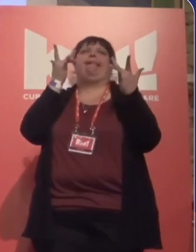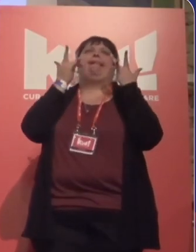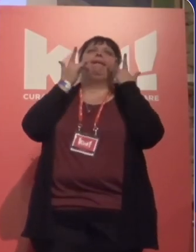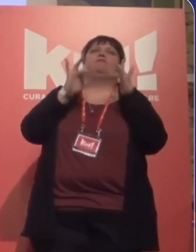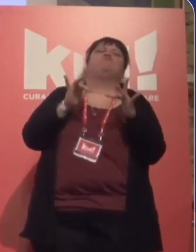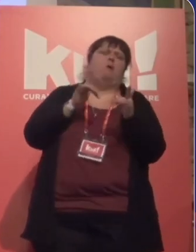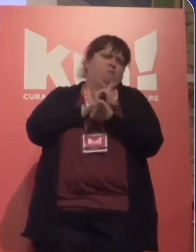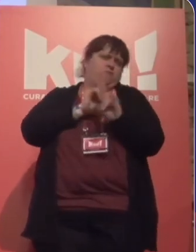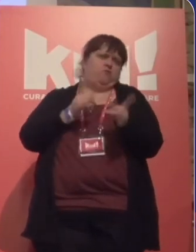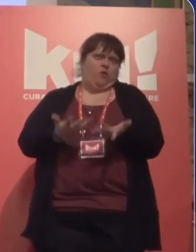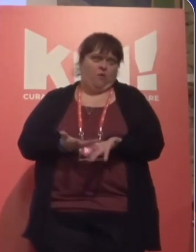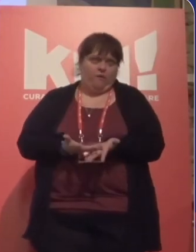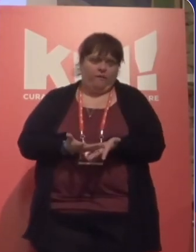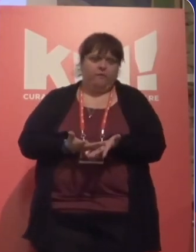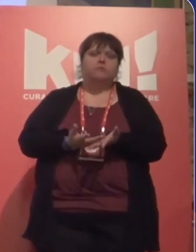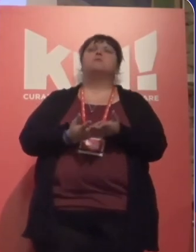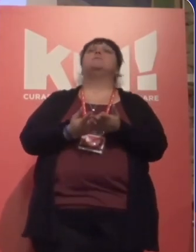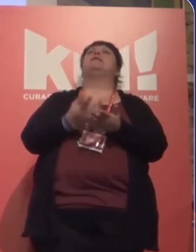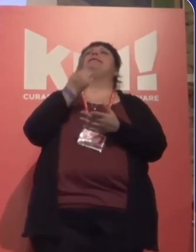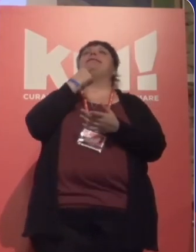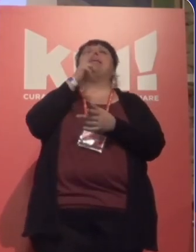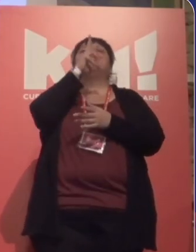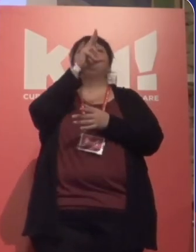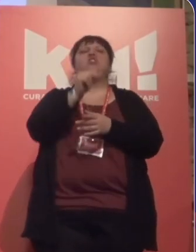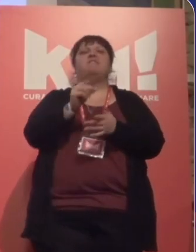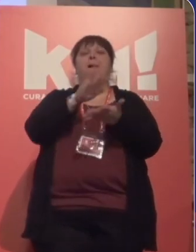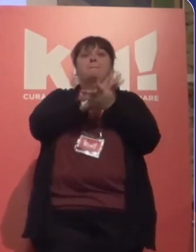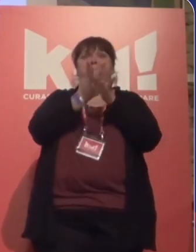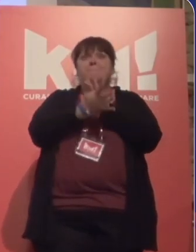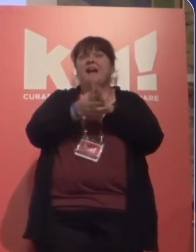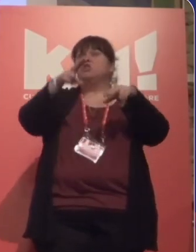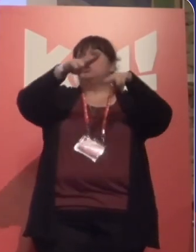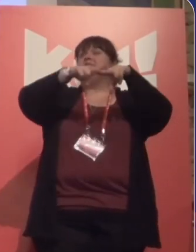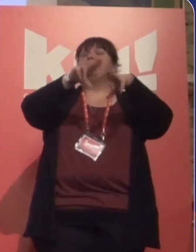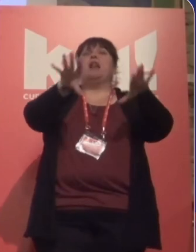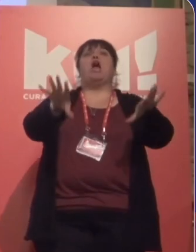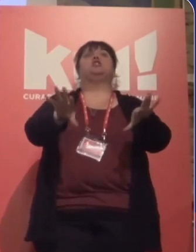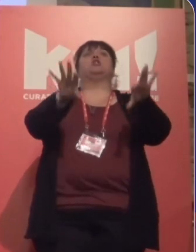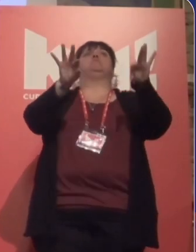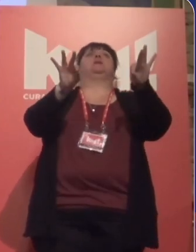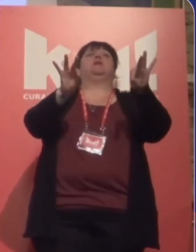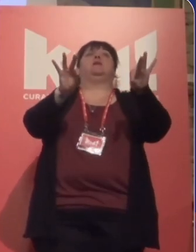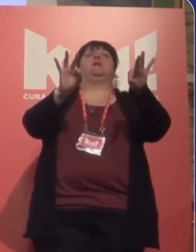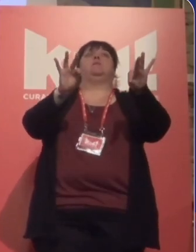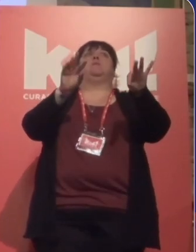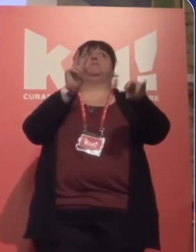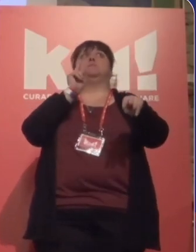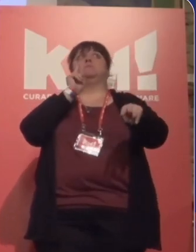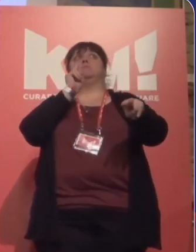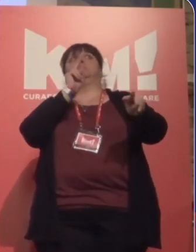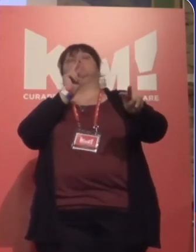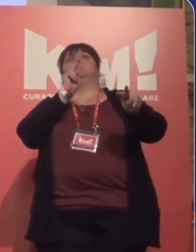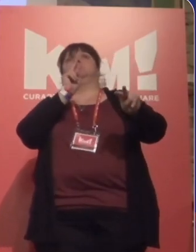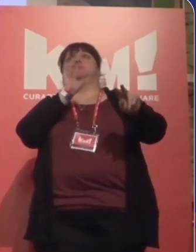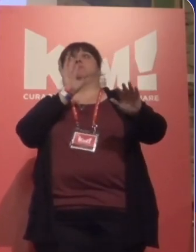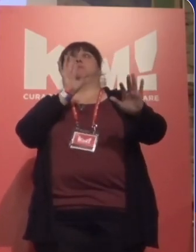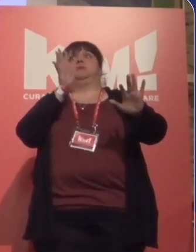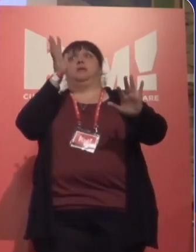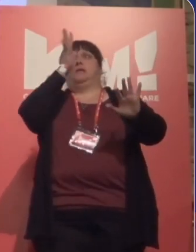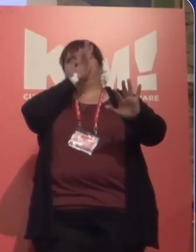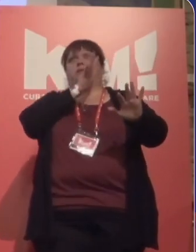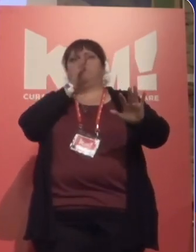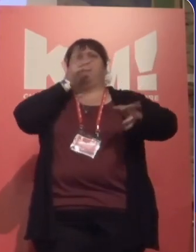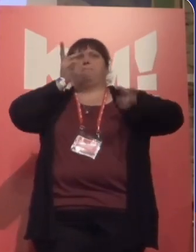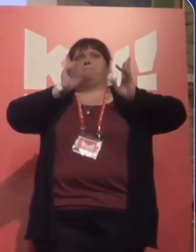solo sospendiamo il patto di stabilità venivano trattati come dei pericolosi estremisti o